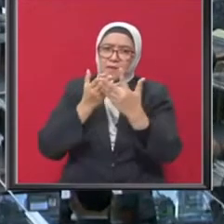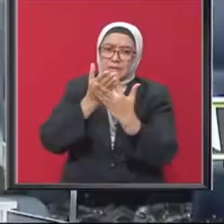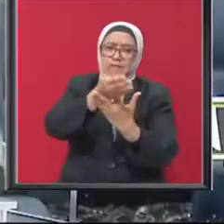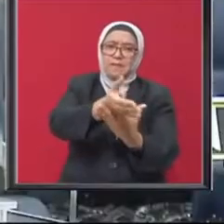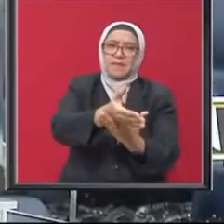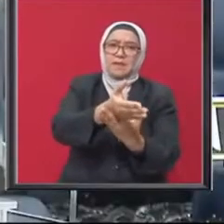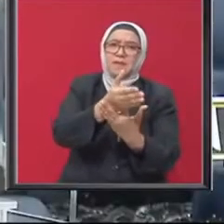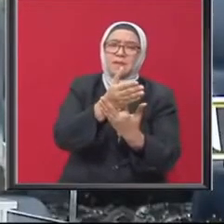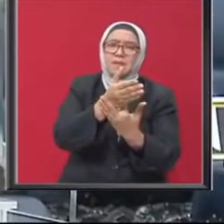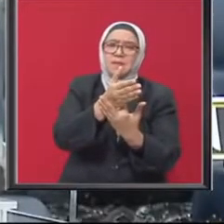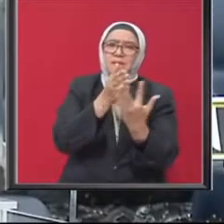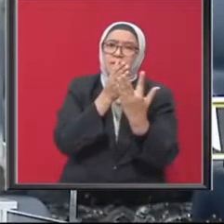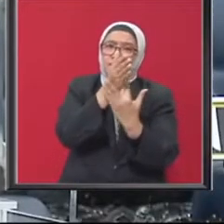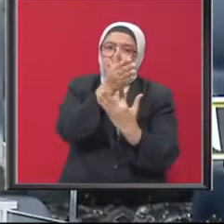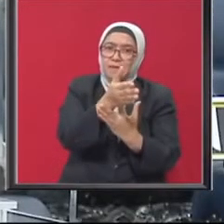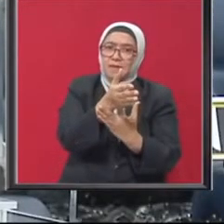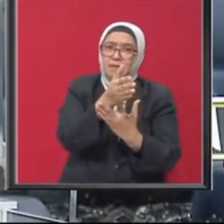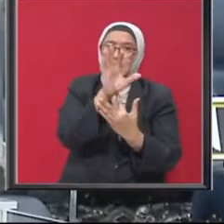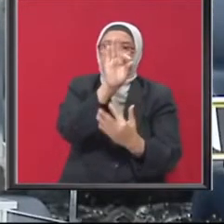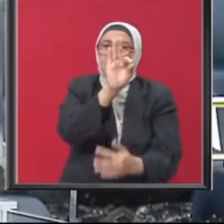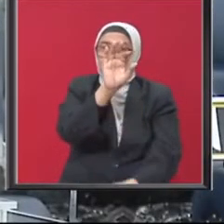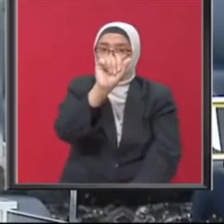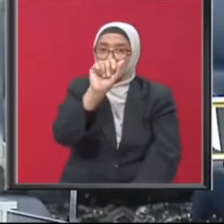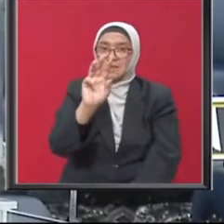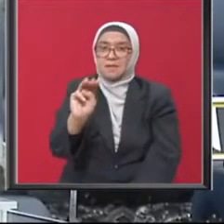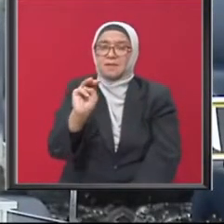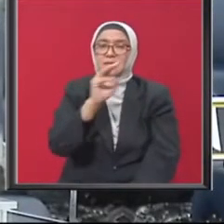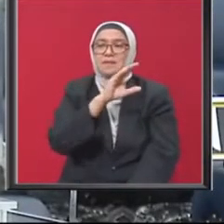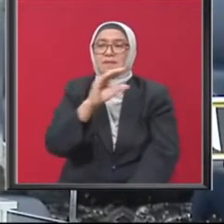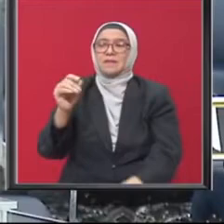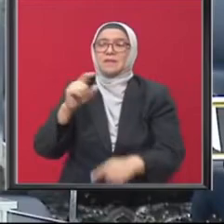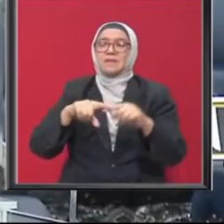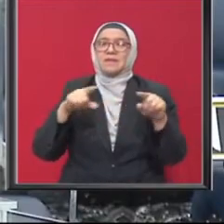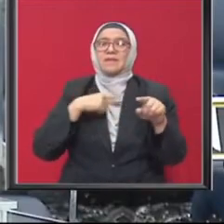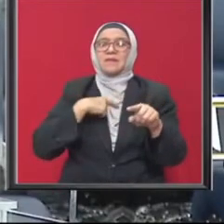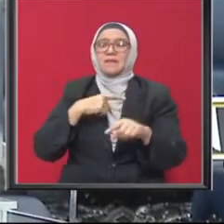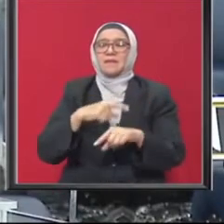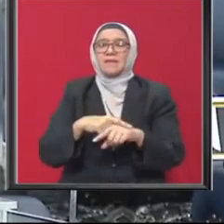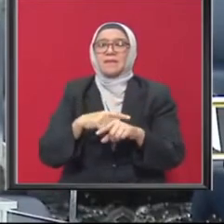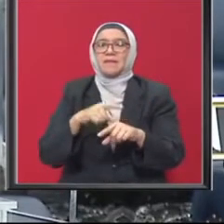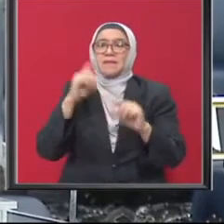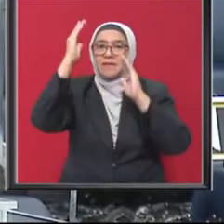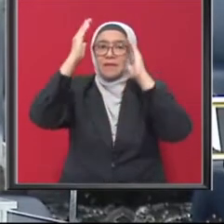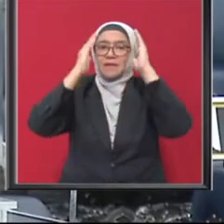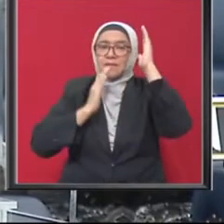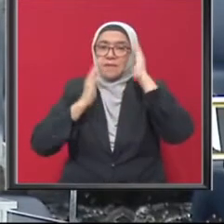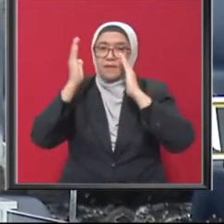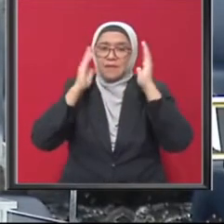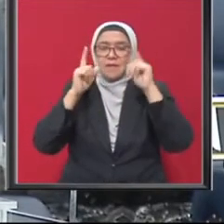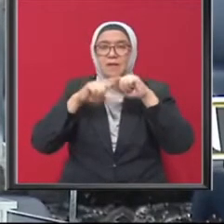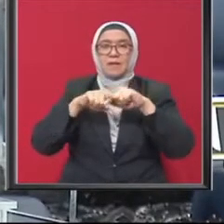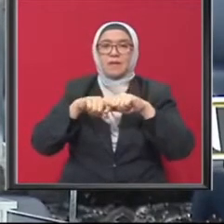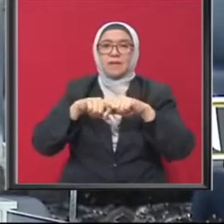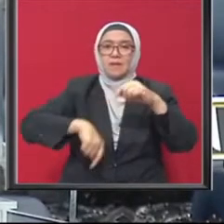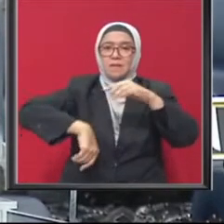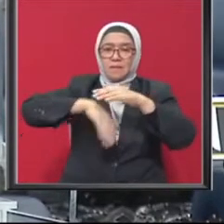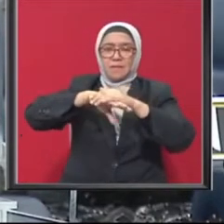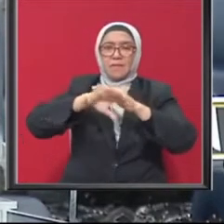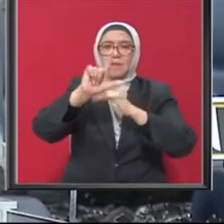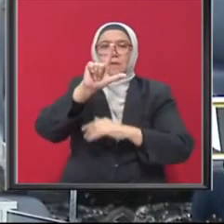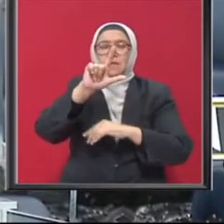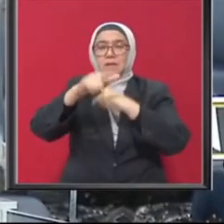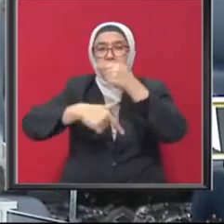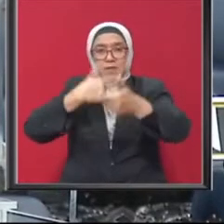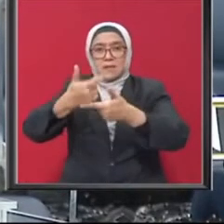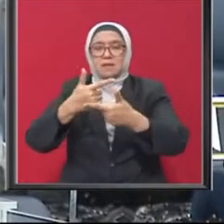bola sepak melalui satuan bolasepak Malaysia FM dan lesen fubball like ataupun mfl-pro